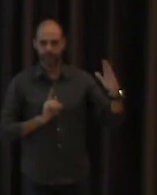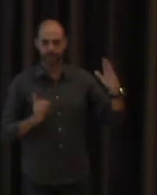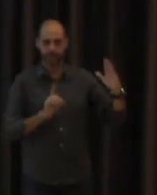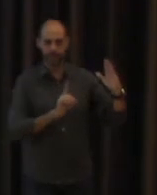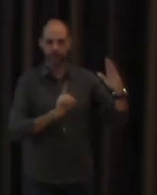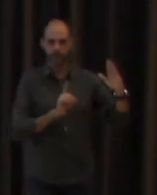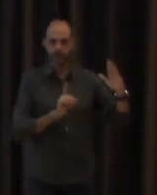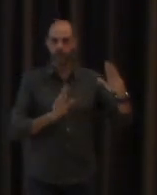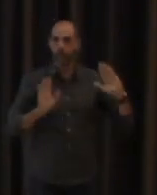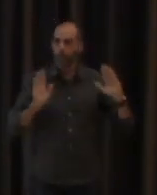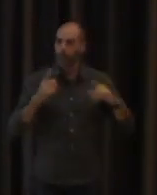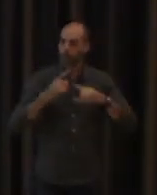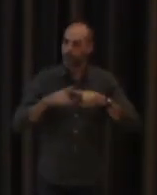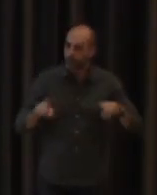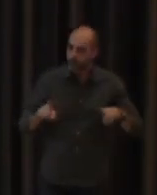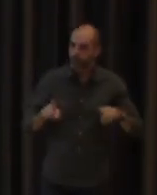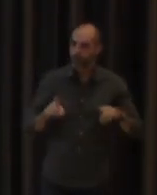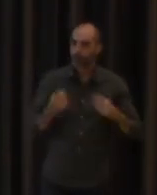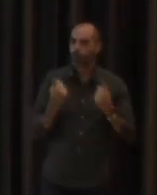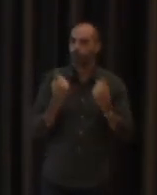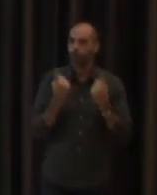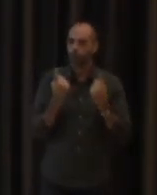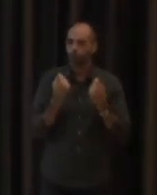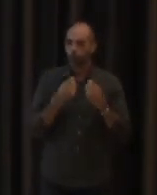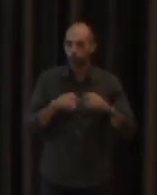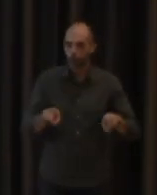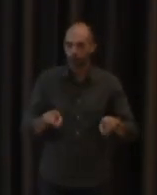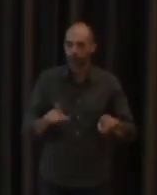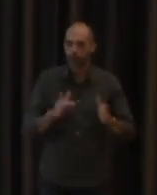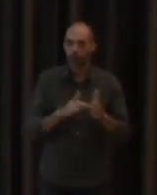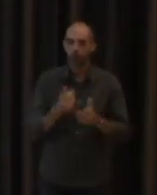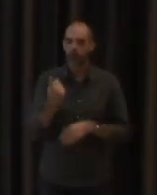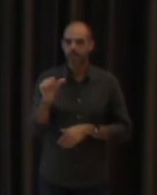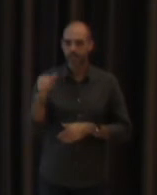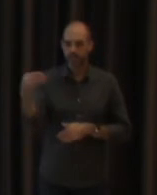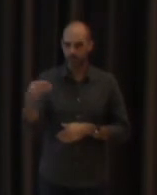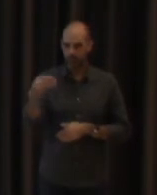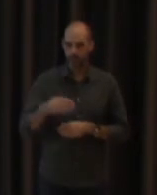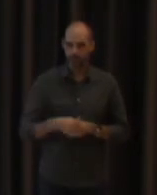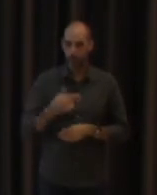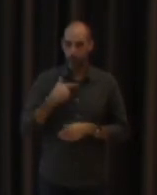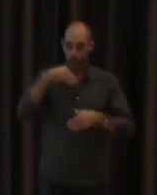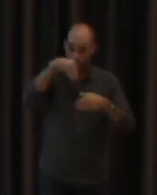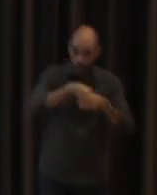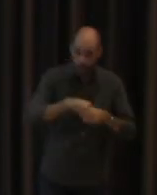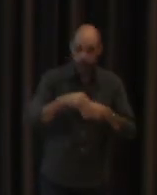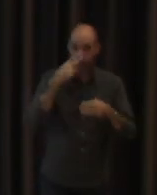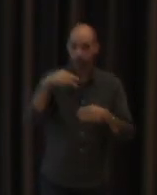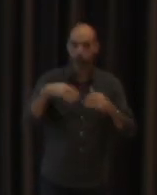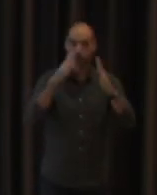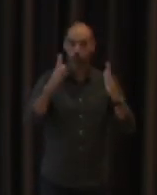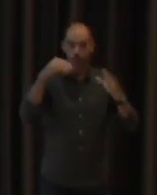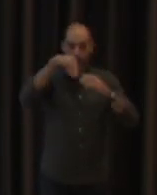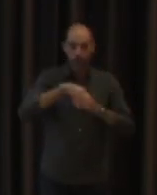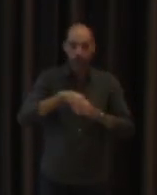fixeu-vos que no el necessitem a 16B. Si jo sóc a dins del museu i veig que encara